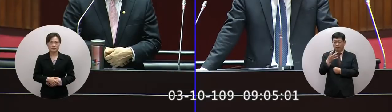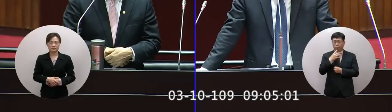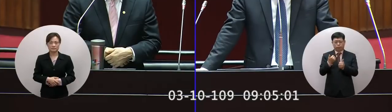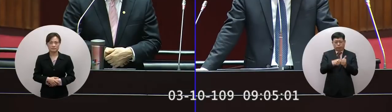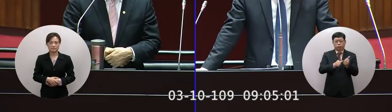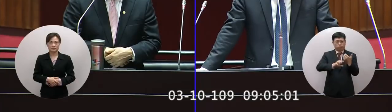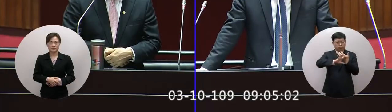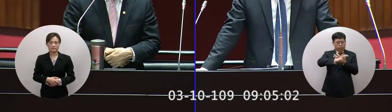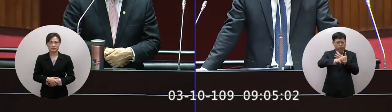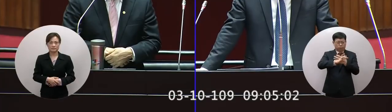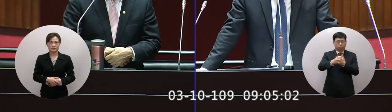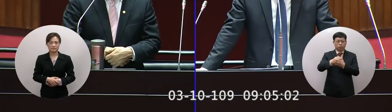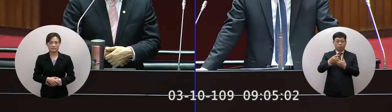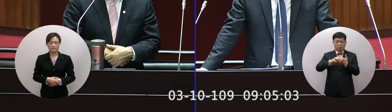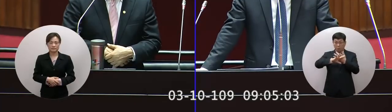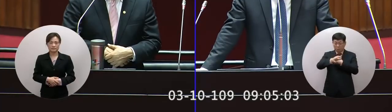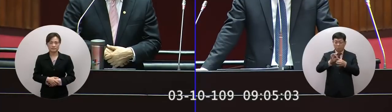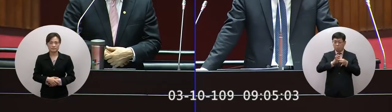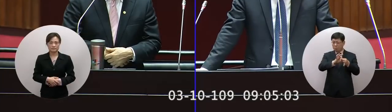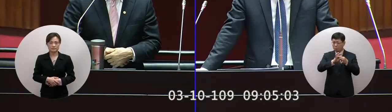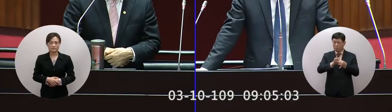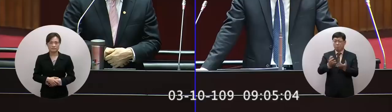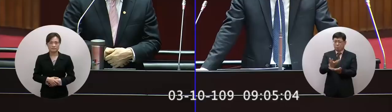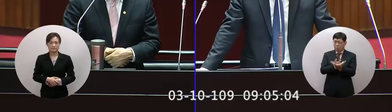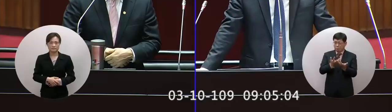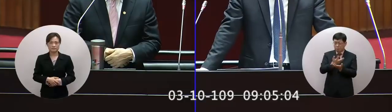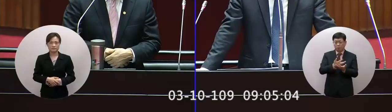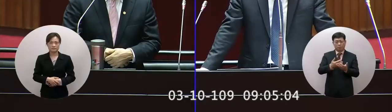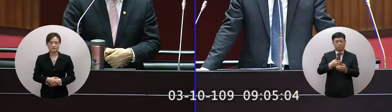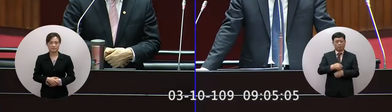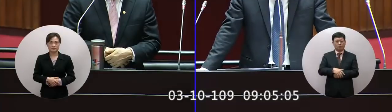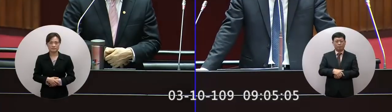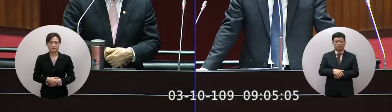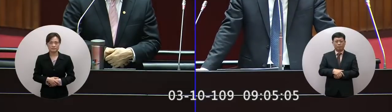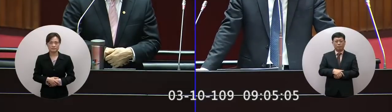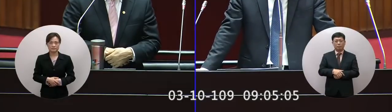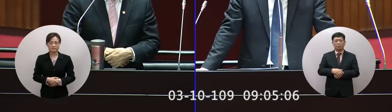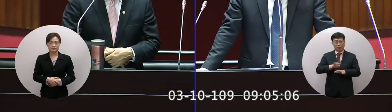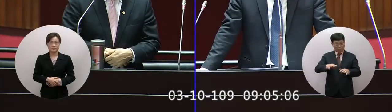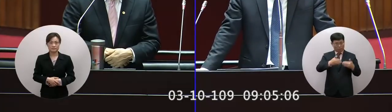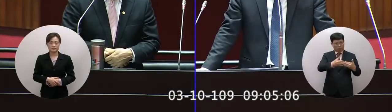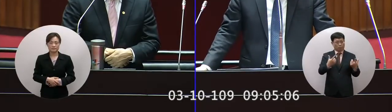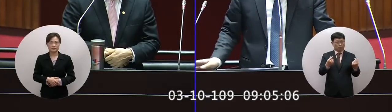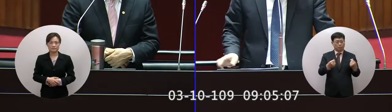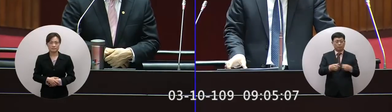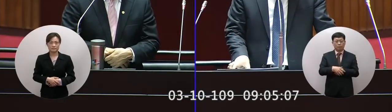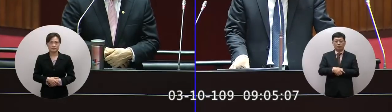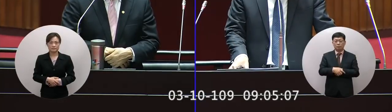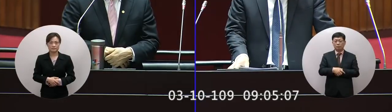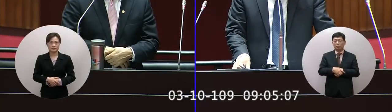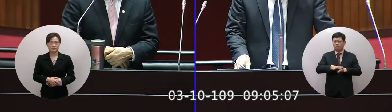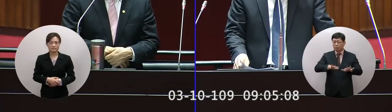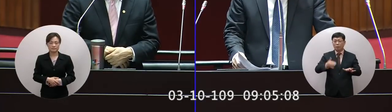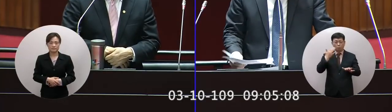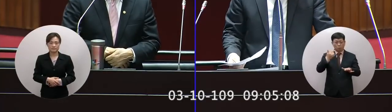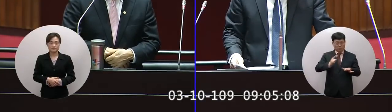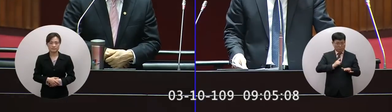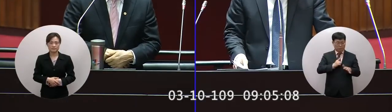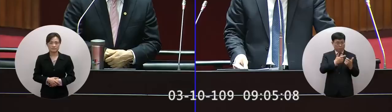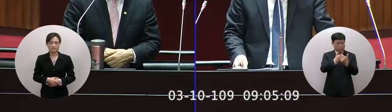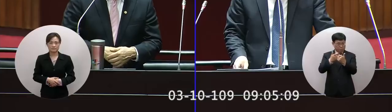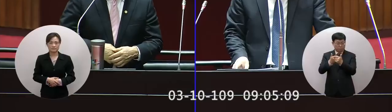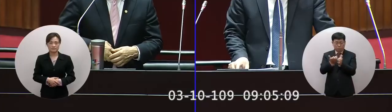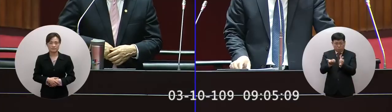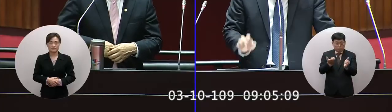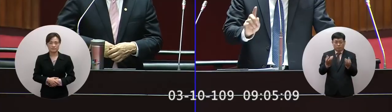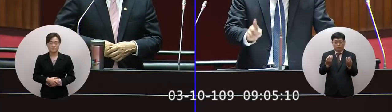赖外部的，跟外部有很大的相互依赖，包括跟对岸，所以这个部分我们如果没有做好因应的